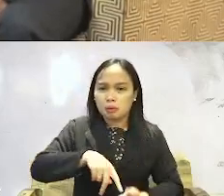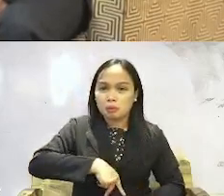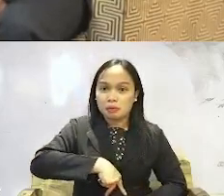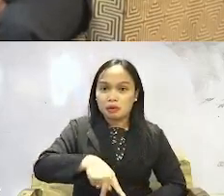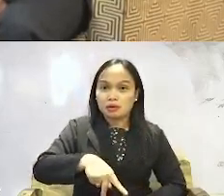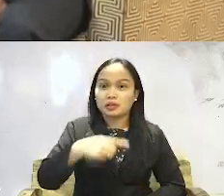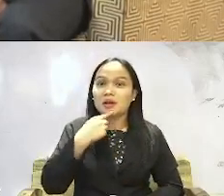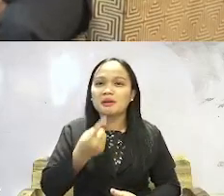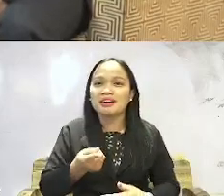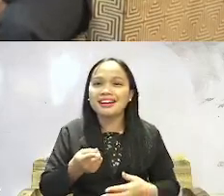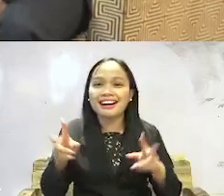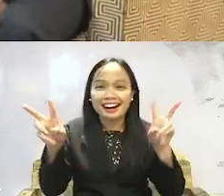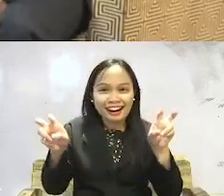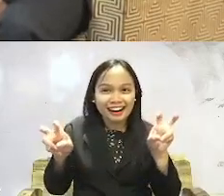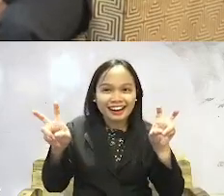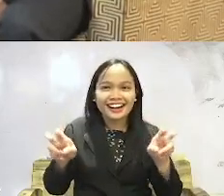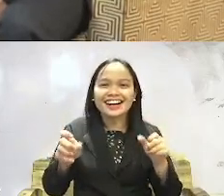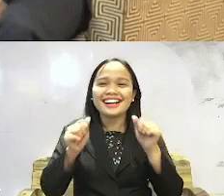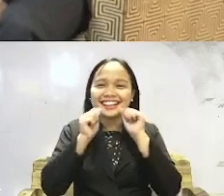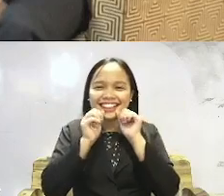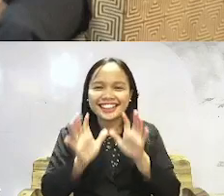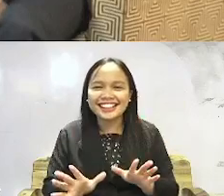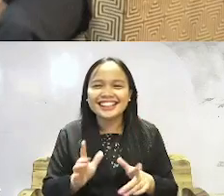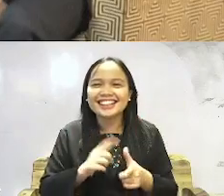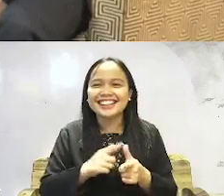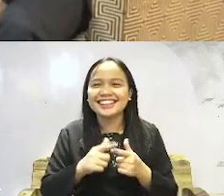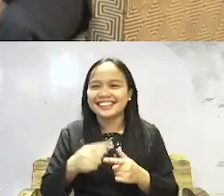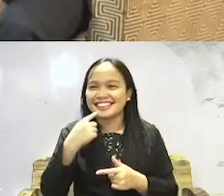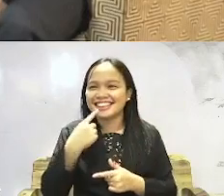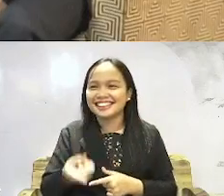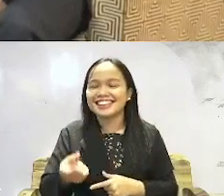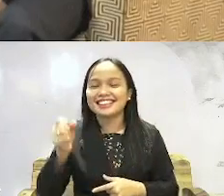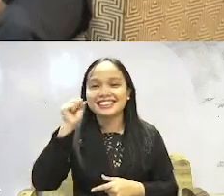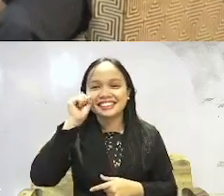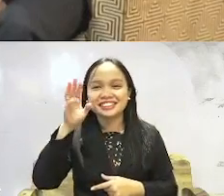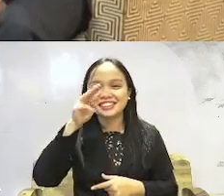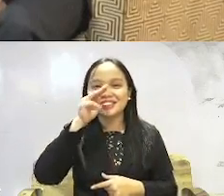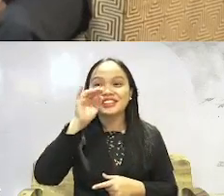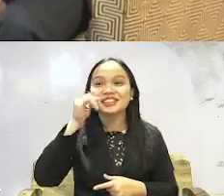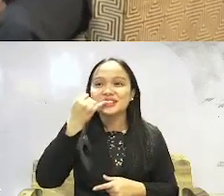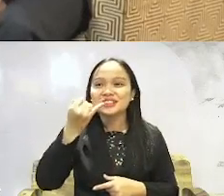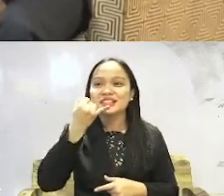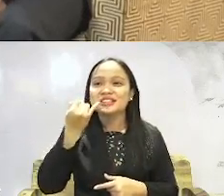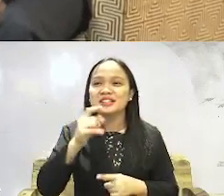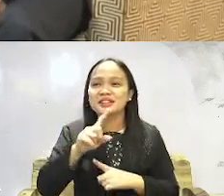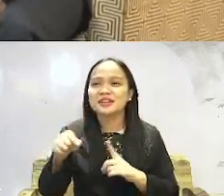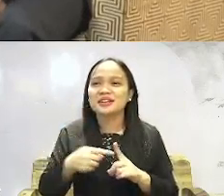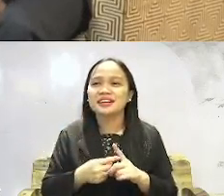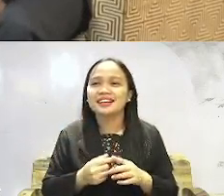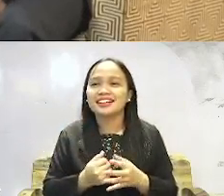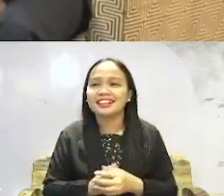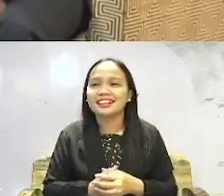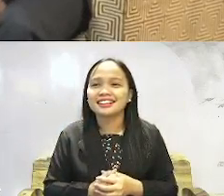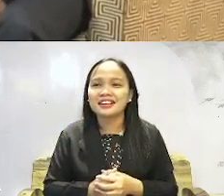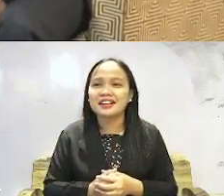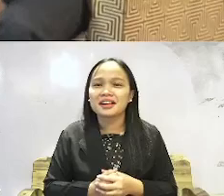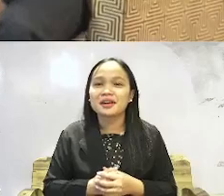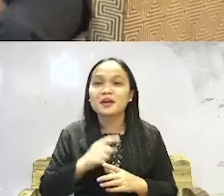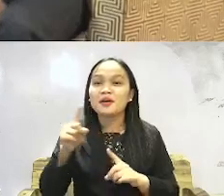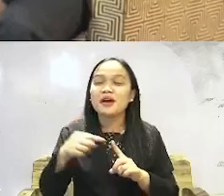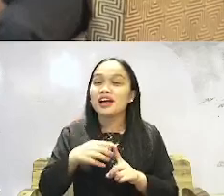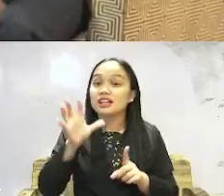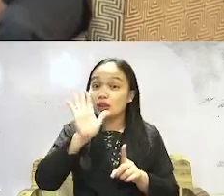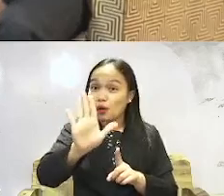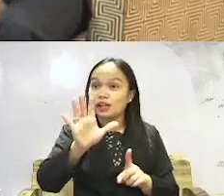blessing, hashtag blessing. Tapos ano yung sinunod na sinabi ni Sir Jao, yung pag, ano yun eh, yung fame, yung shame